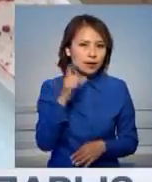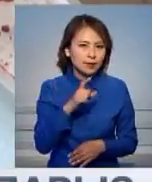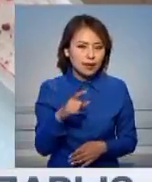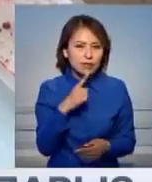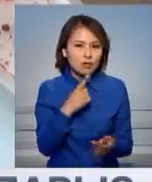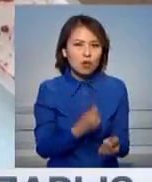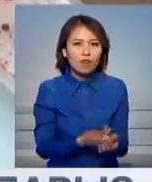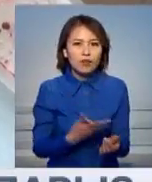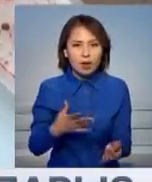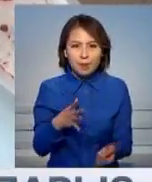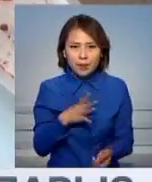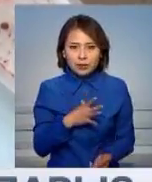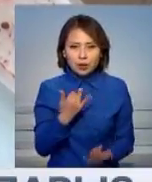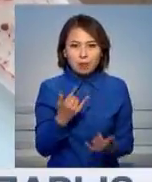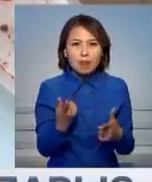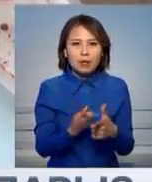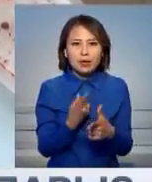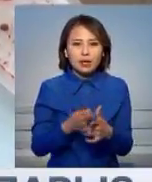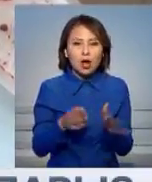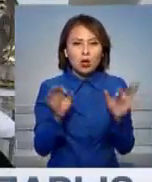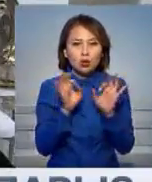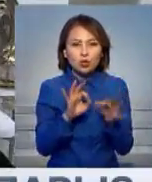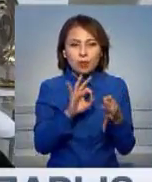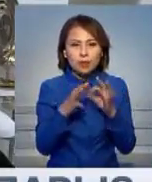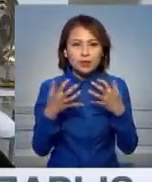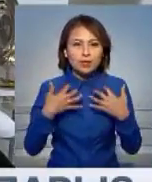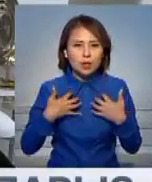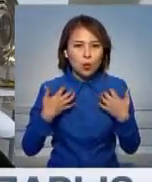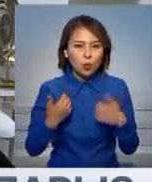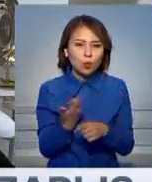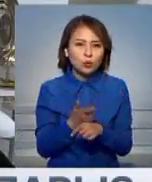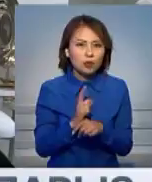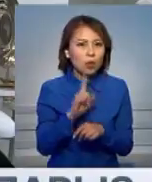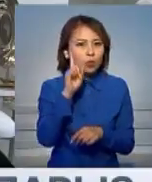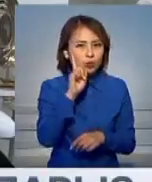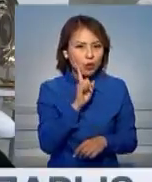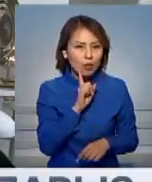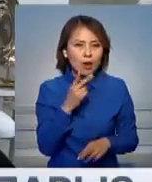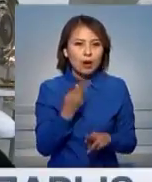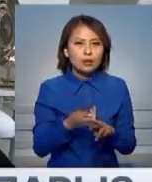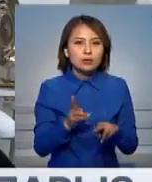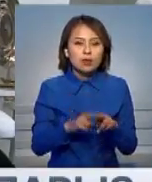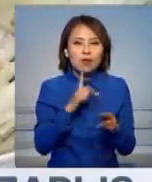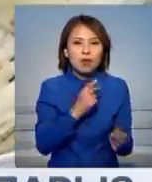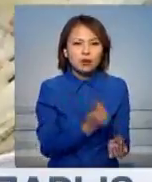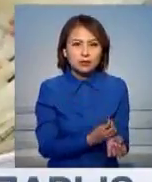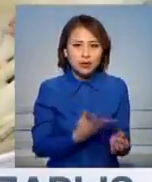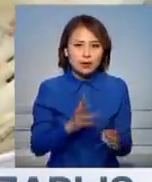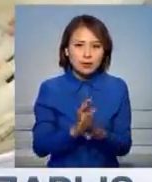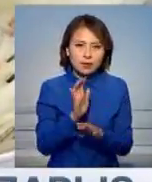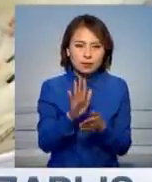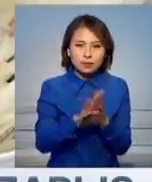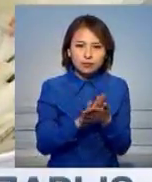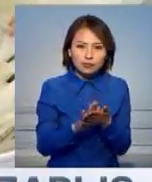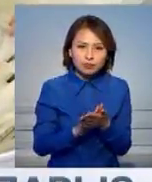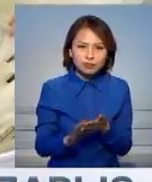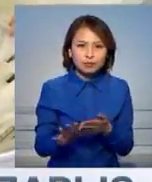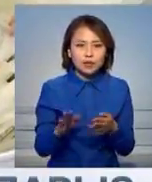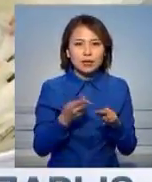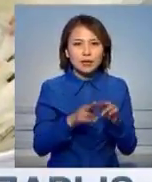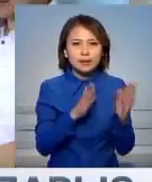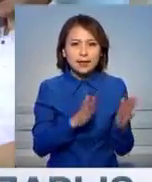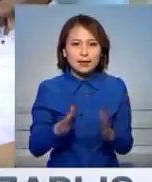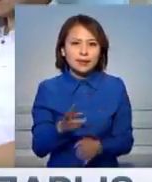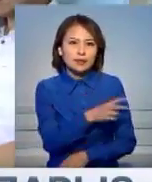қан тапсырған. Дені тұрақты донорлар. Мамандардың айтуынша, бұл денсаулыққа өте пайдалы. Қан берген адамның ағзасы тазарып, қысымы